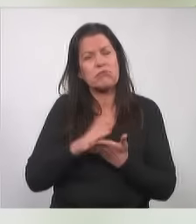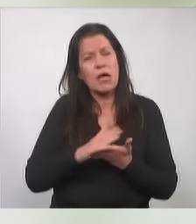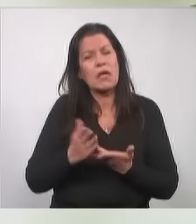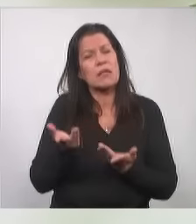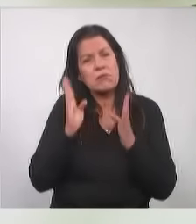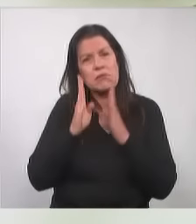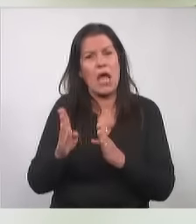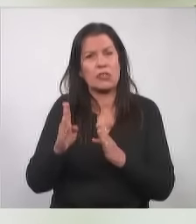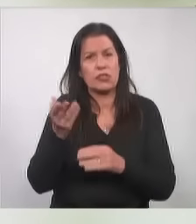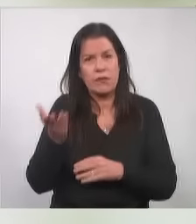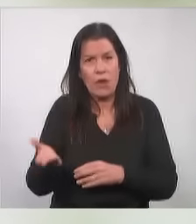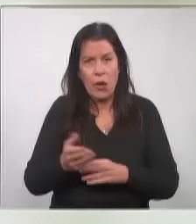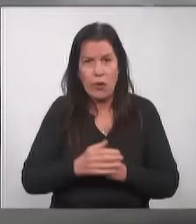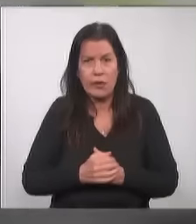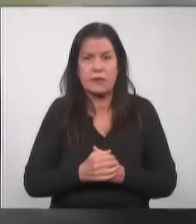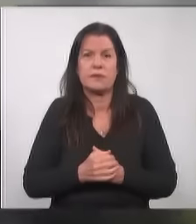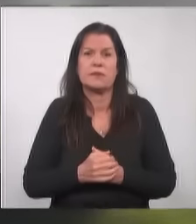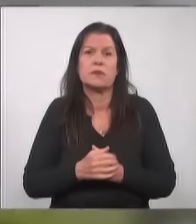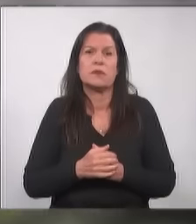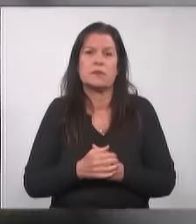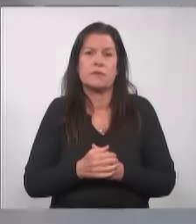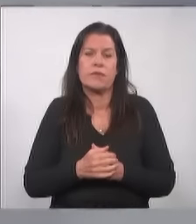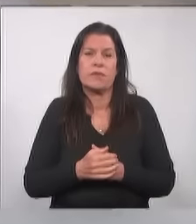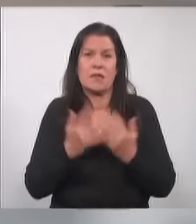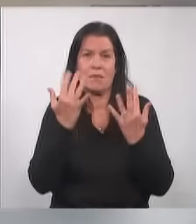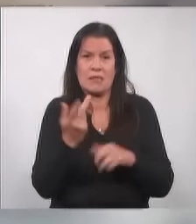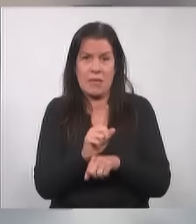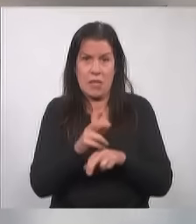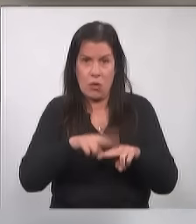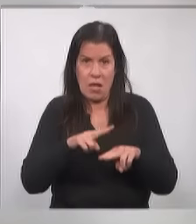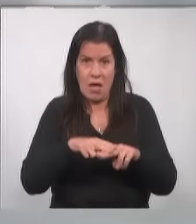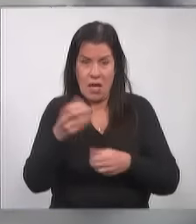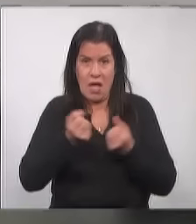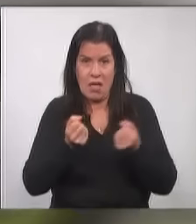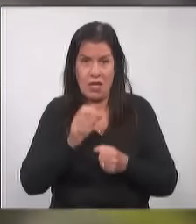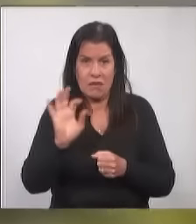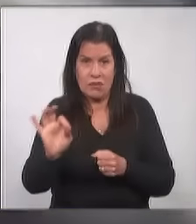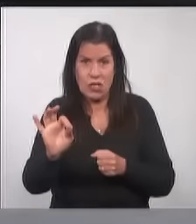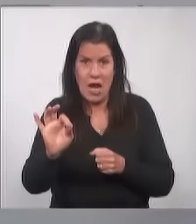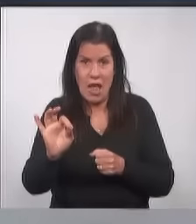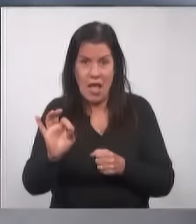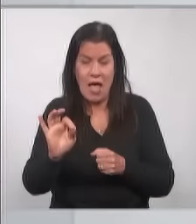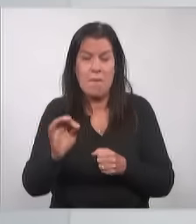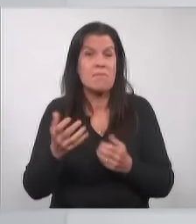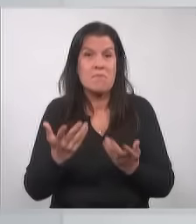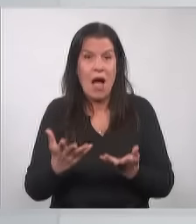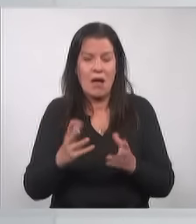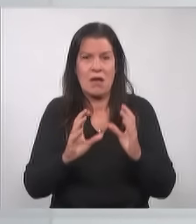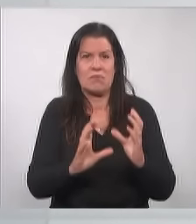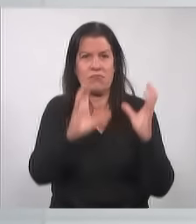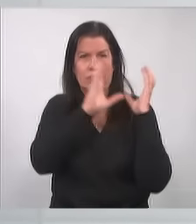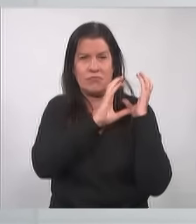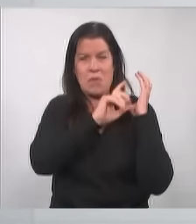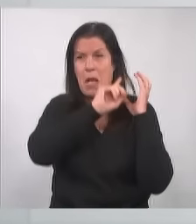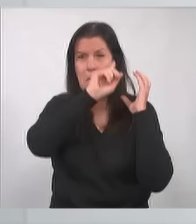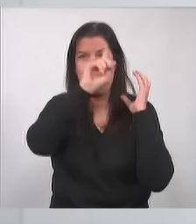מחליטה לעזור לו משלט רחוק. כמה דקות לאחר מכן הרכב שלהם יחטוף טיל RPG, בזוקה ורב סמל